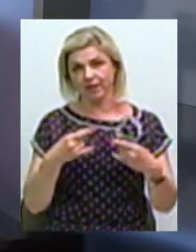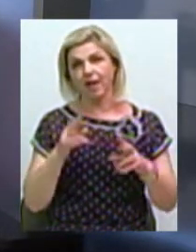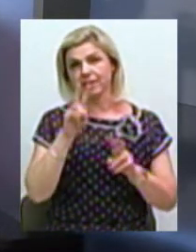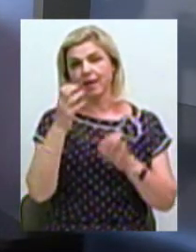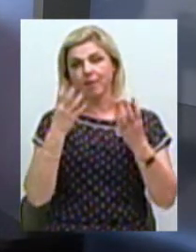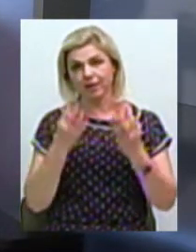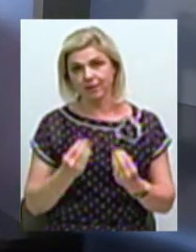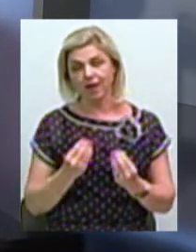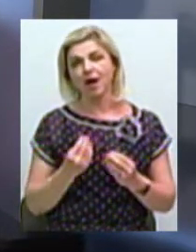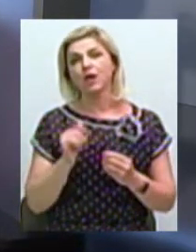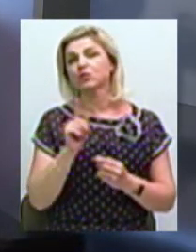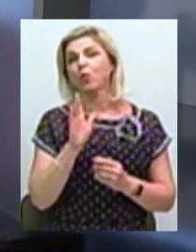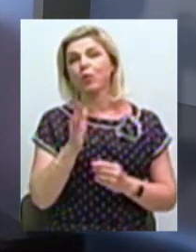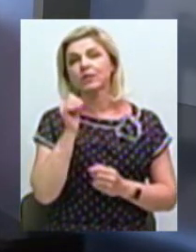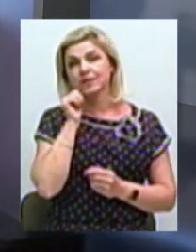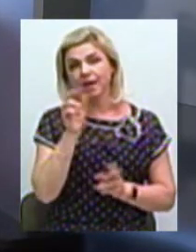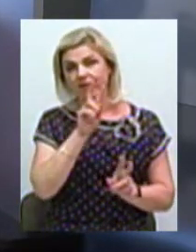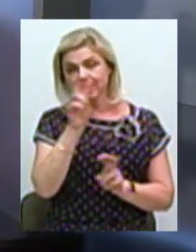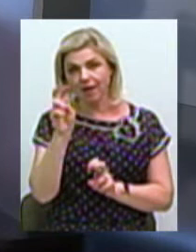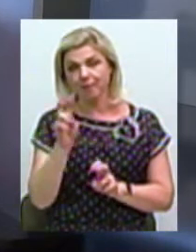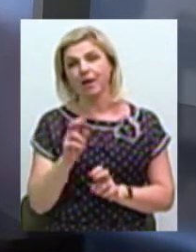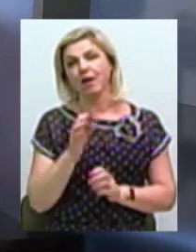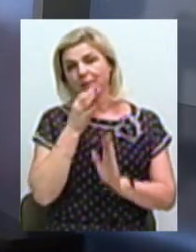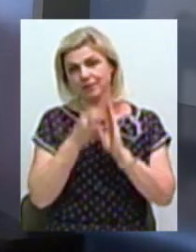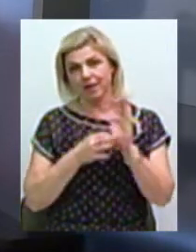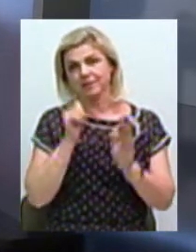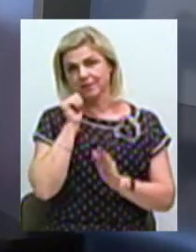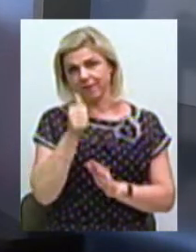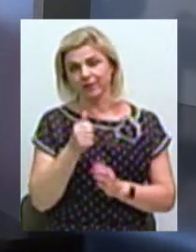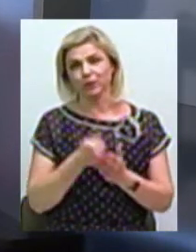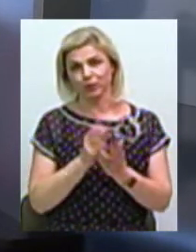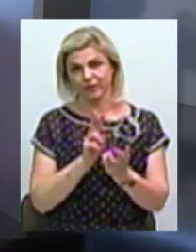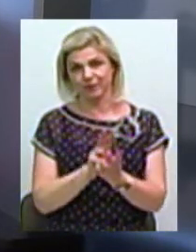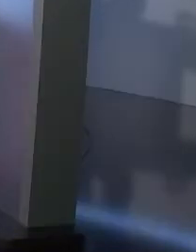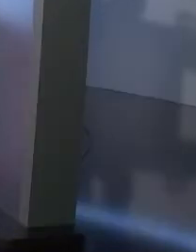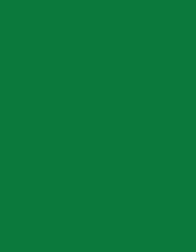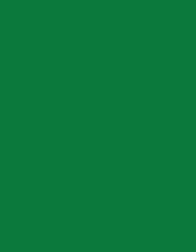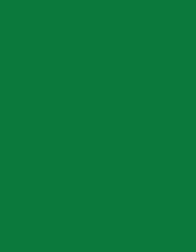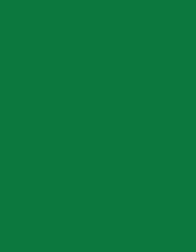тема дня. Якою буде наступна тема дня, підкажу наступний день. На все добре.